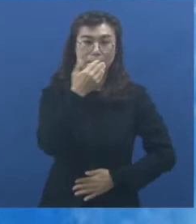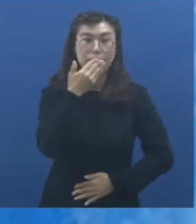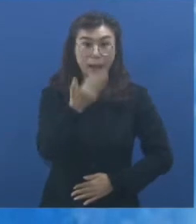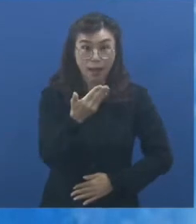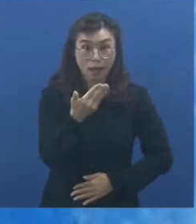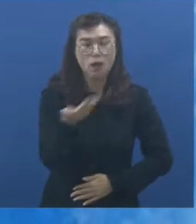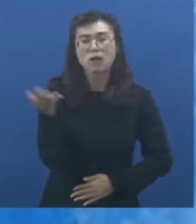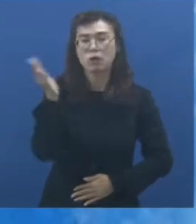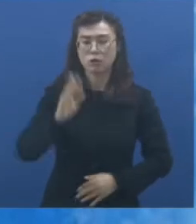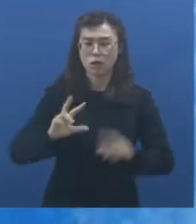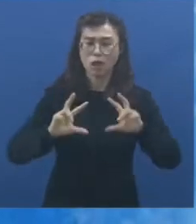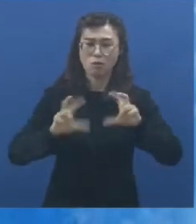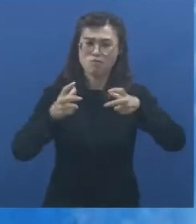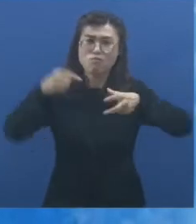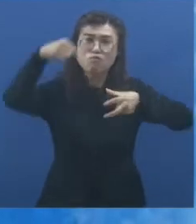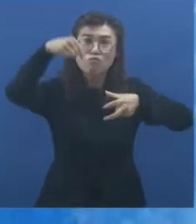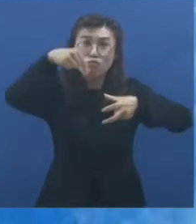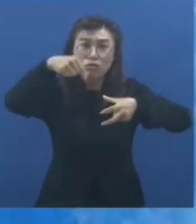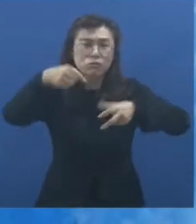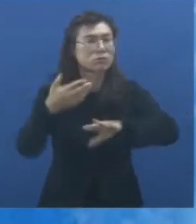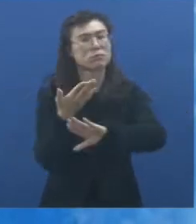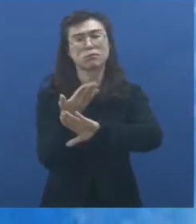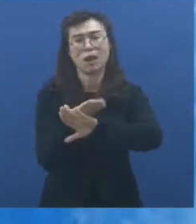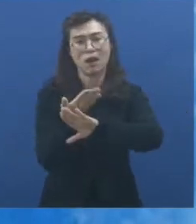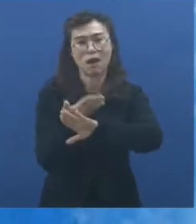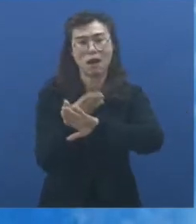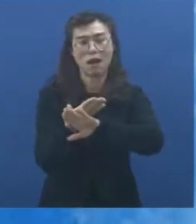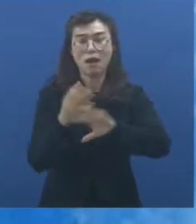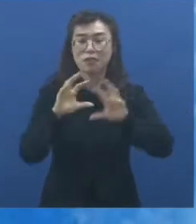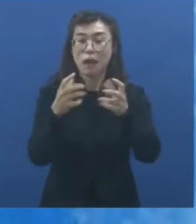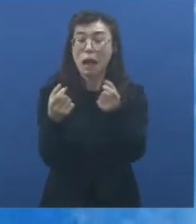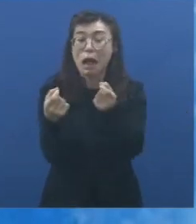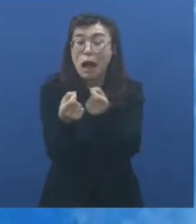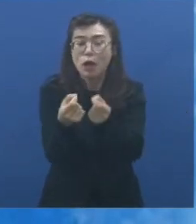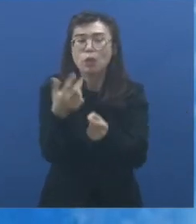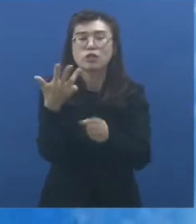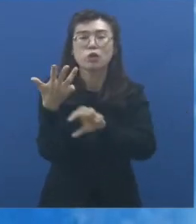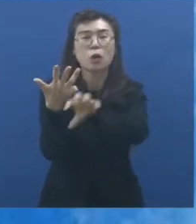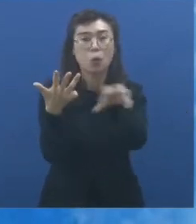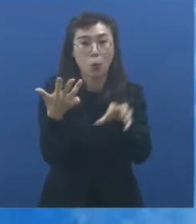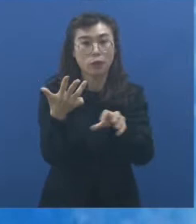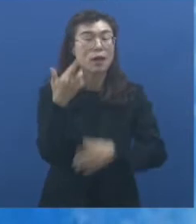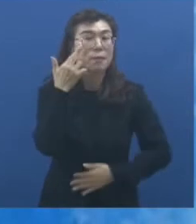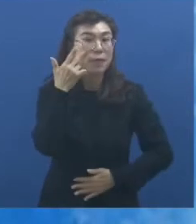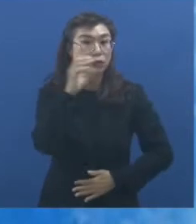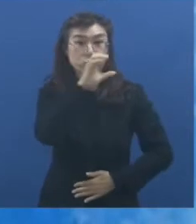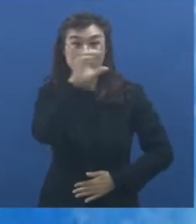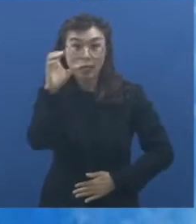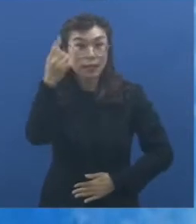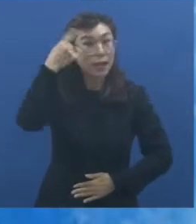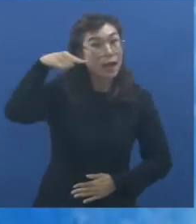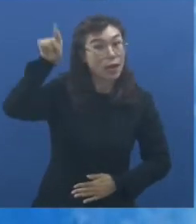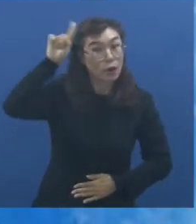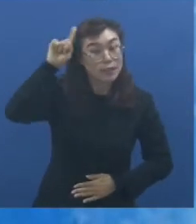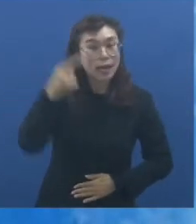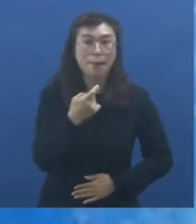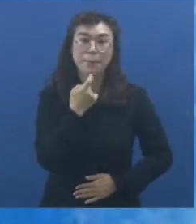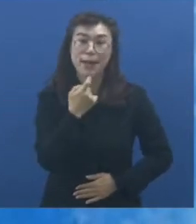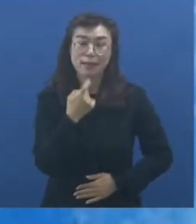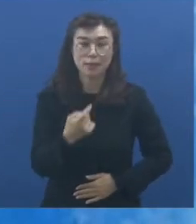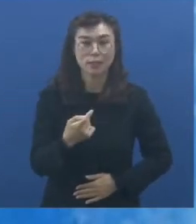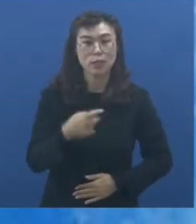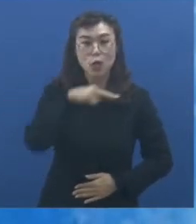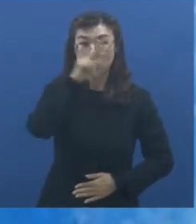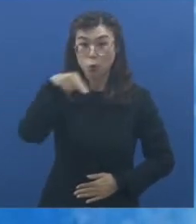북극은 그렇지가 않아요 8 게임 적국이 어 미국이랑 캐나다 러시아 핀란드 노르웨이